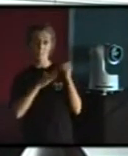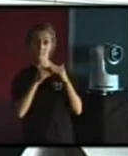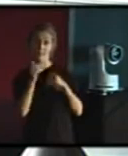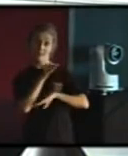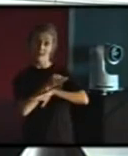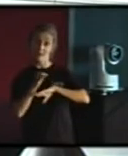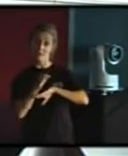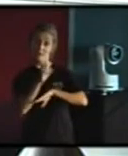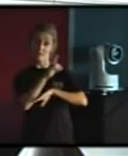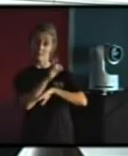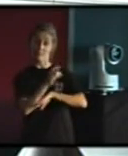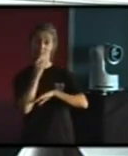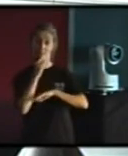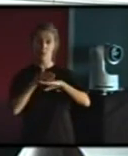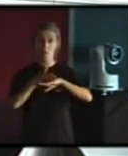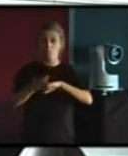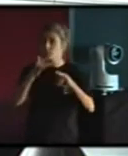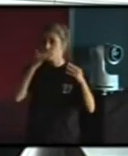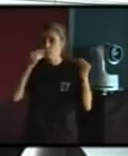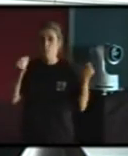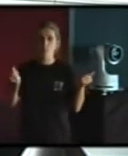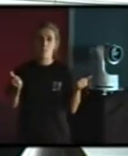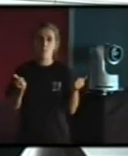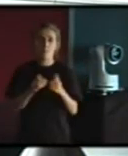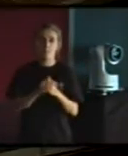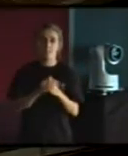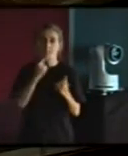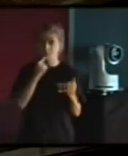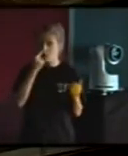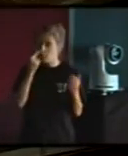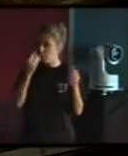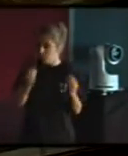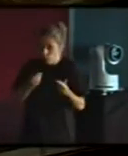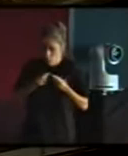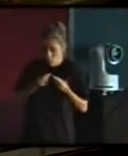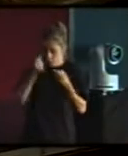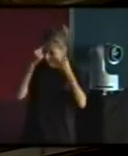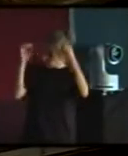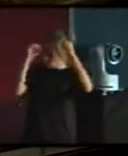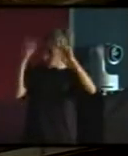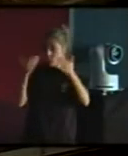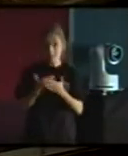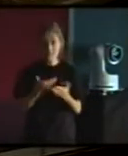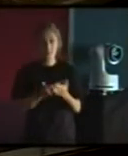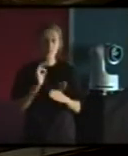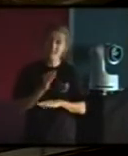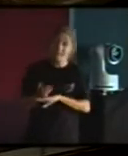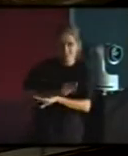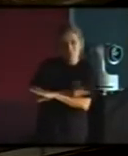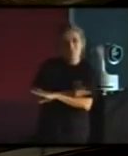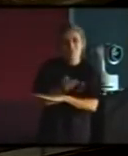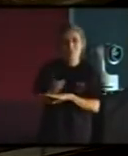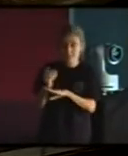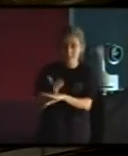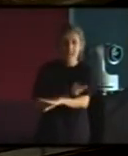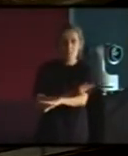d'architecte, c'est de faire ressentir, quand on rentre dans un bâtiment, ce qui fait sa qualité, c'est ce qu'on ressent. C'est peut-être ça que vous avez essayé de travailler. C'est une émotion, émotion qui